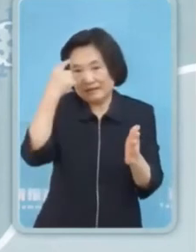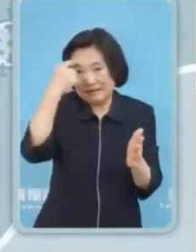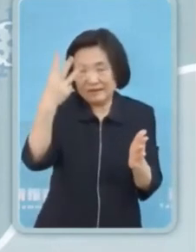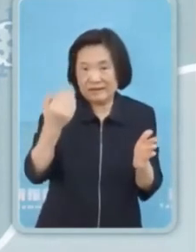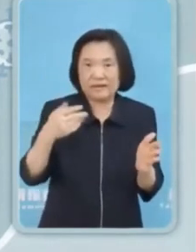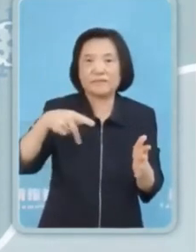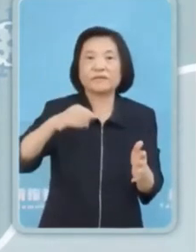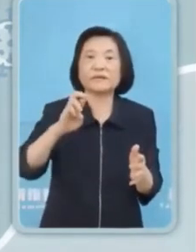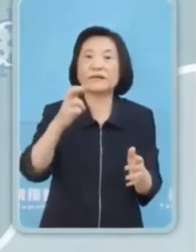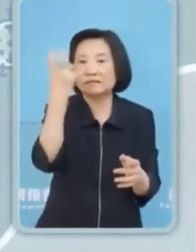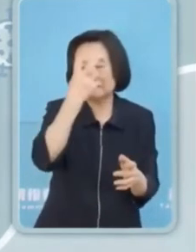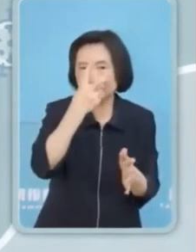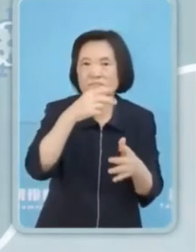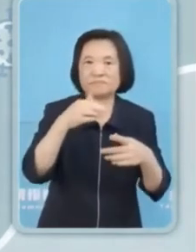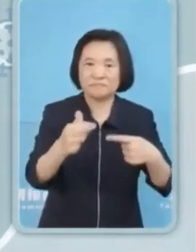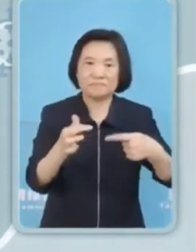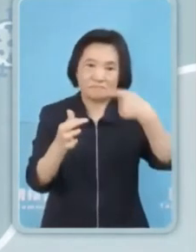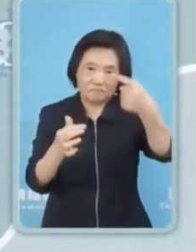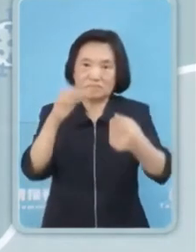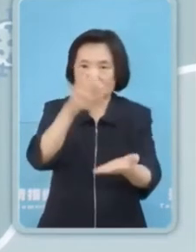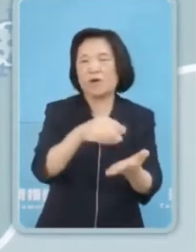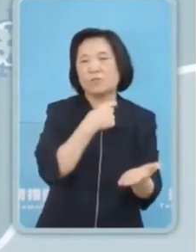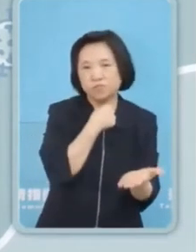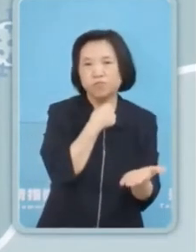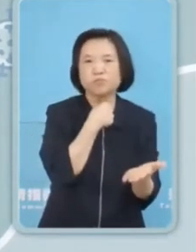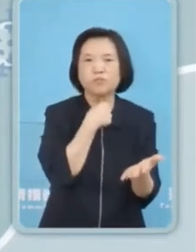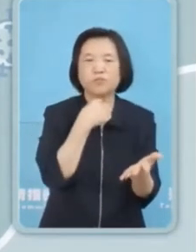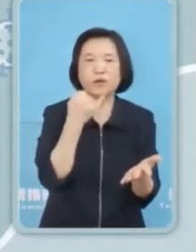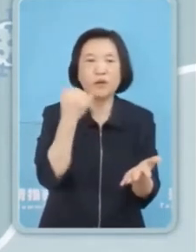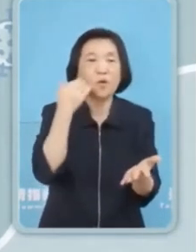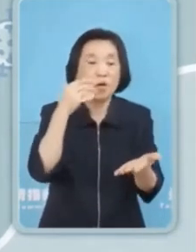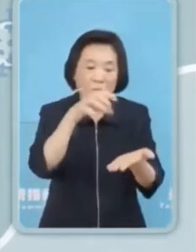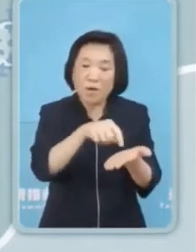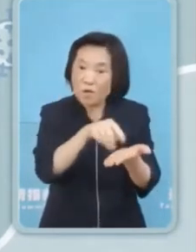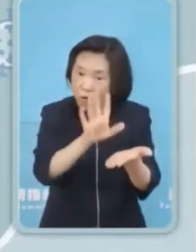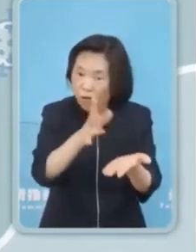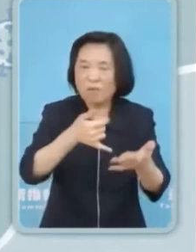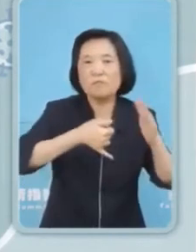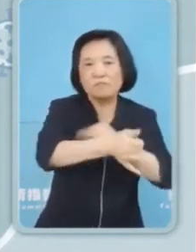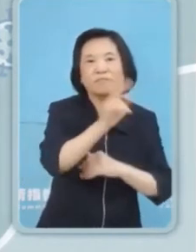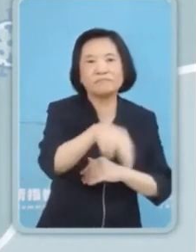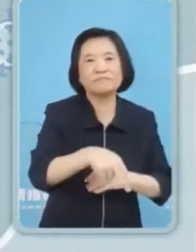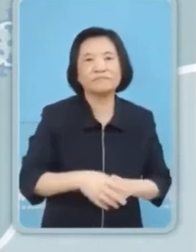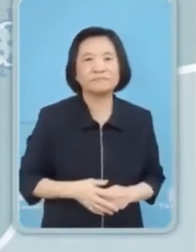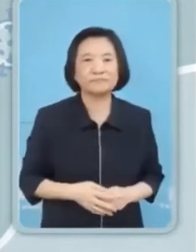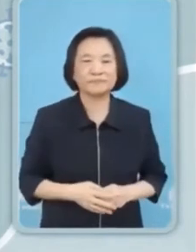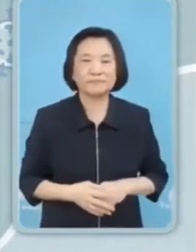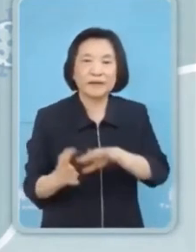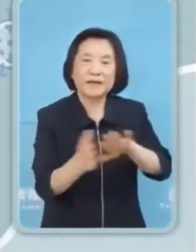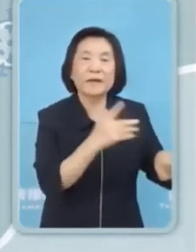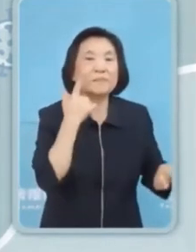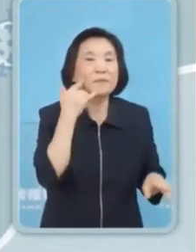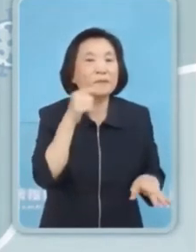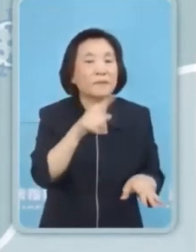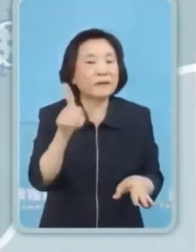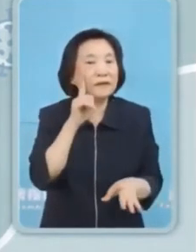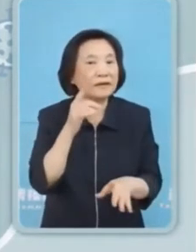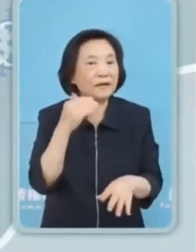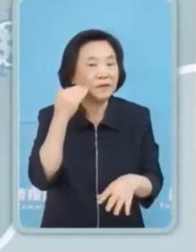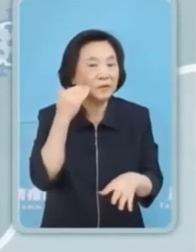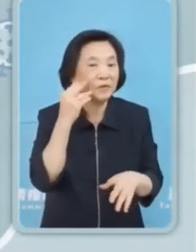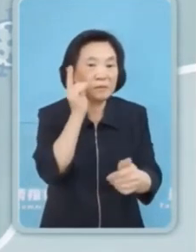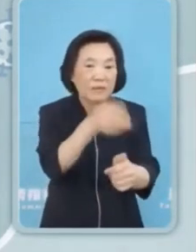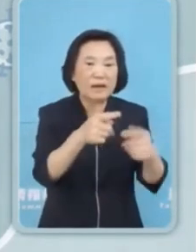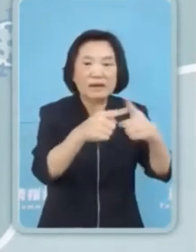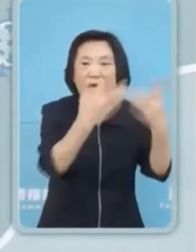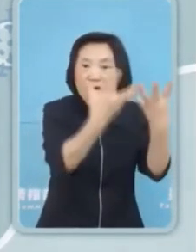的 PCR 检验结果的阴性证明，好，才可以到机构里面来。第二个是我们的家长关心的降载收托